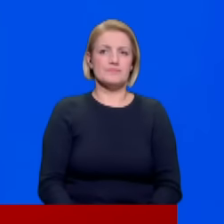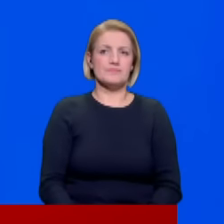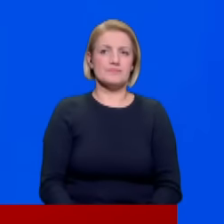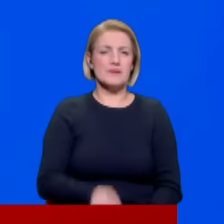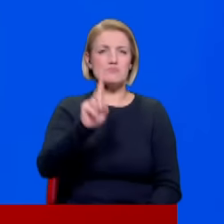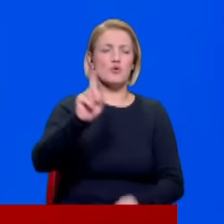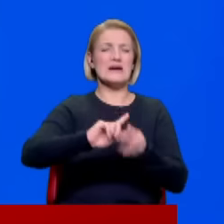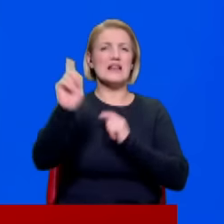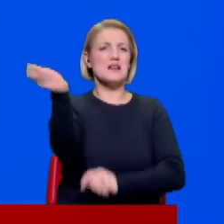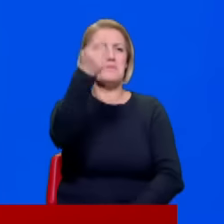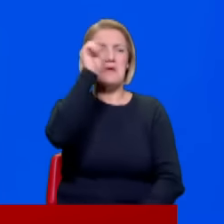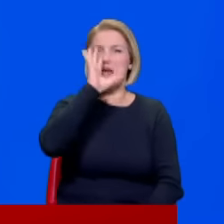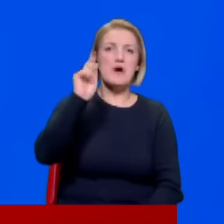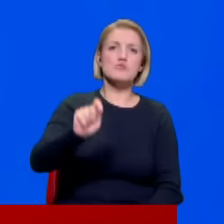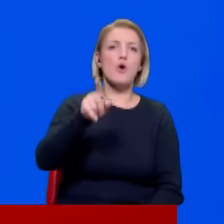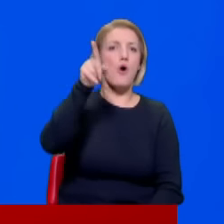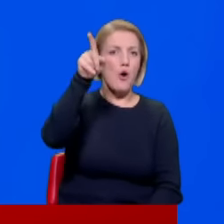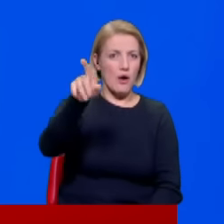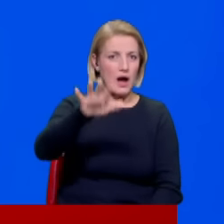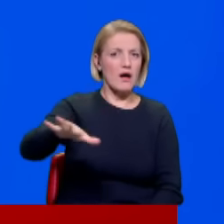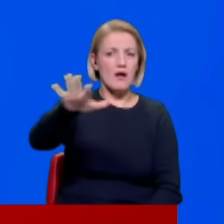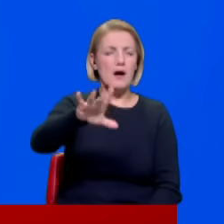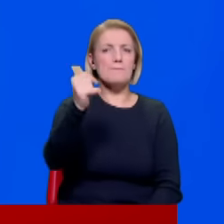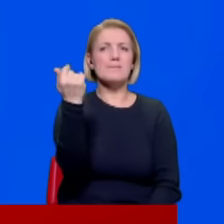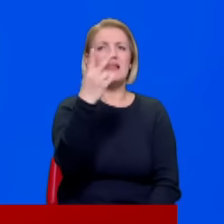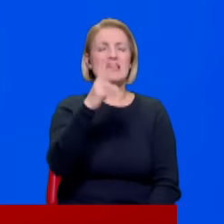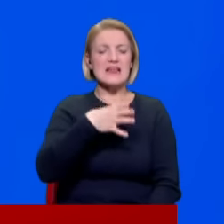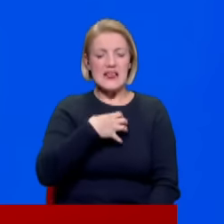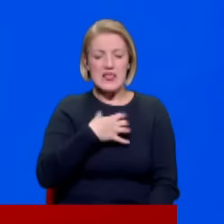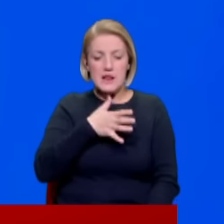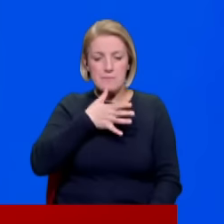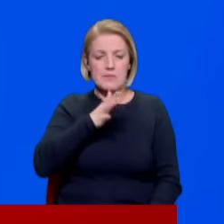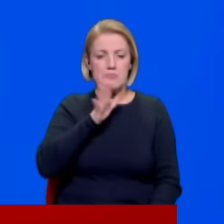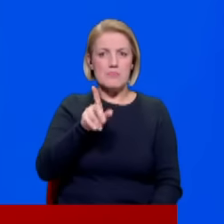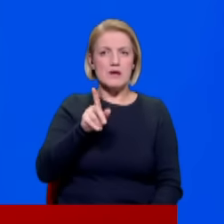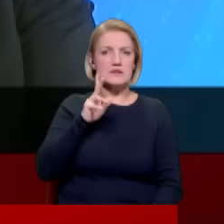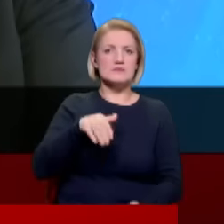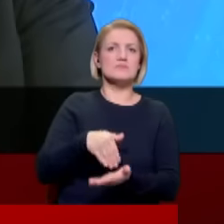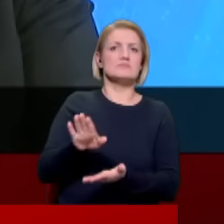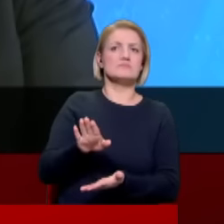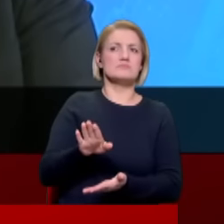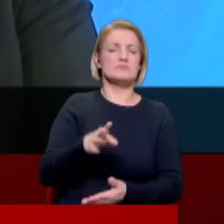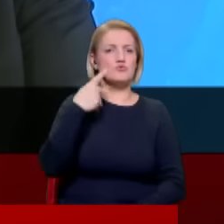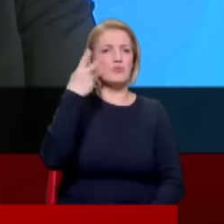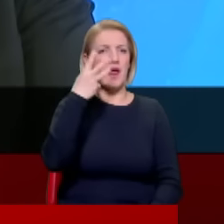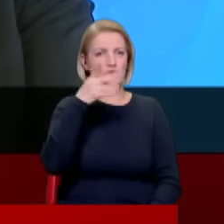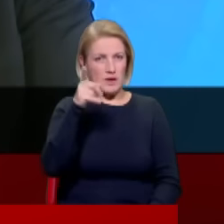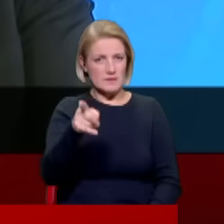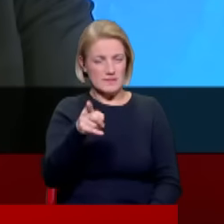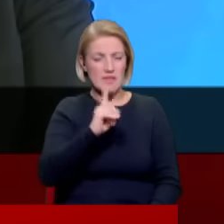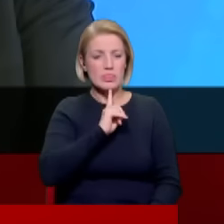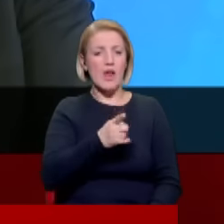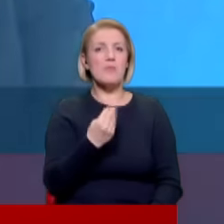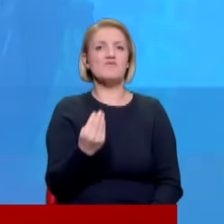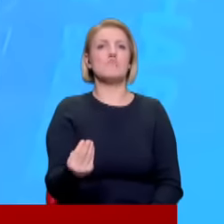Bu kılıçları kime çekiyorsun? Oradaki birkaç tane kendini bilmez temizlenecek. Erdoğan zaten